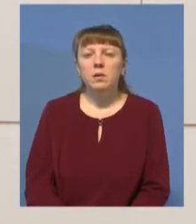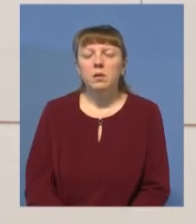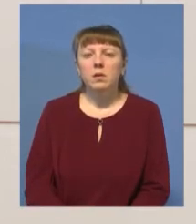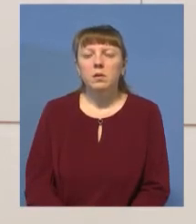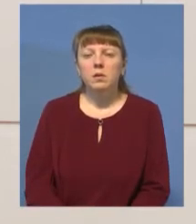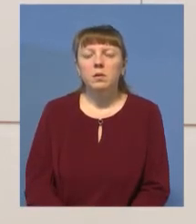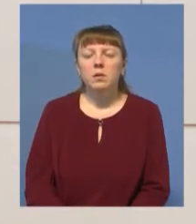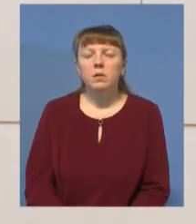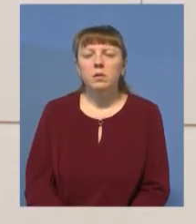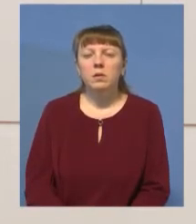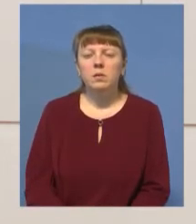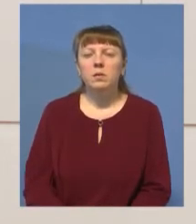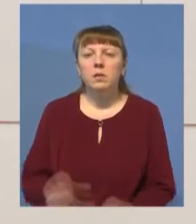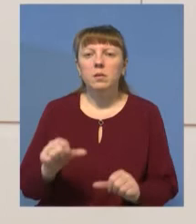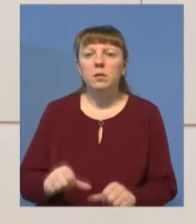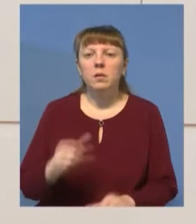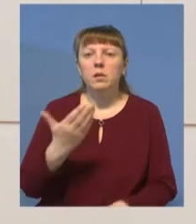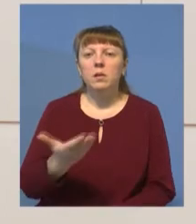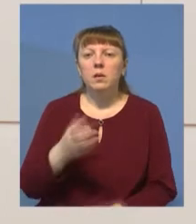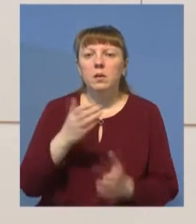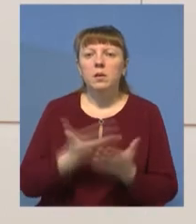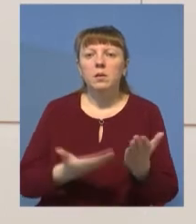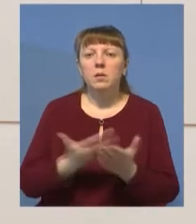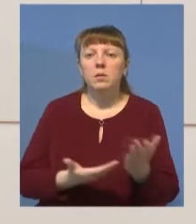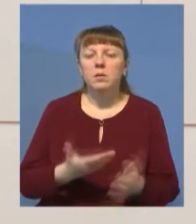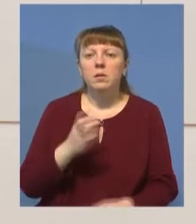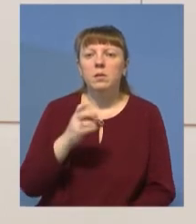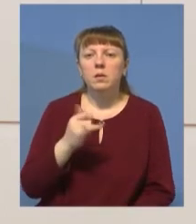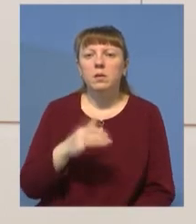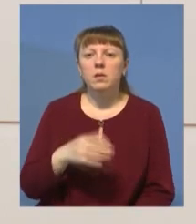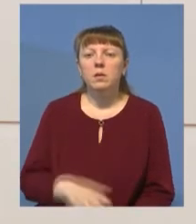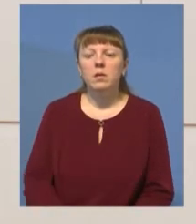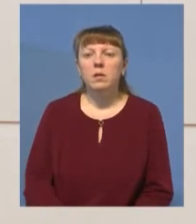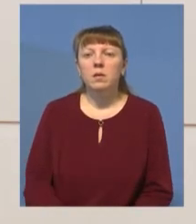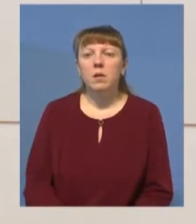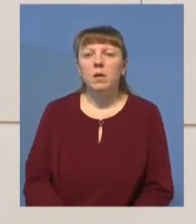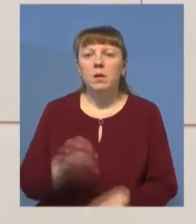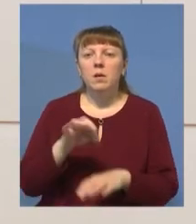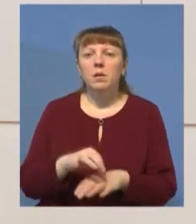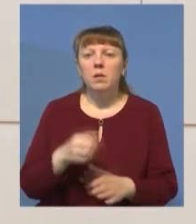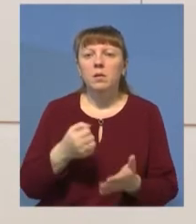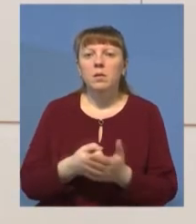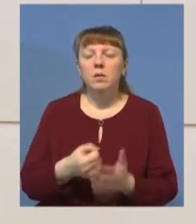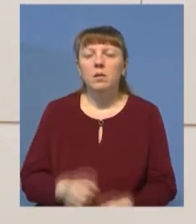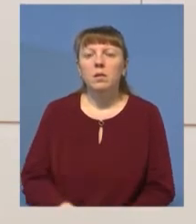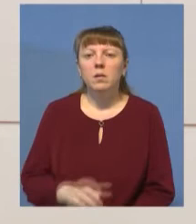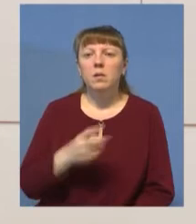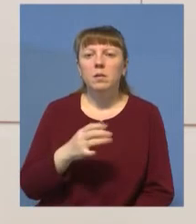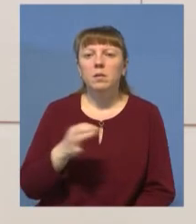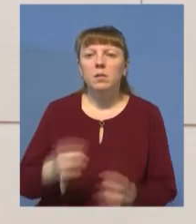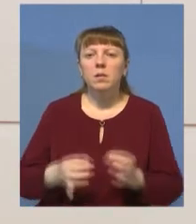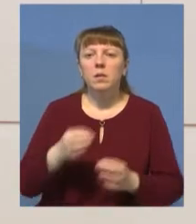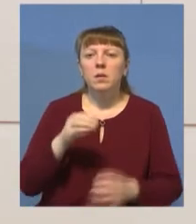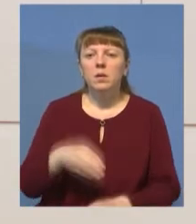обычной основе вправе обратиться за консультацией либо к адвокату, который будет его сопровождать до вынесения